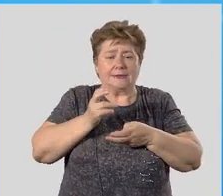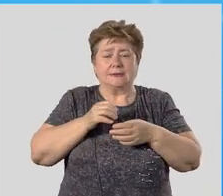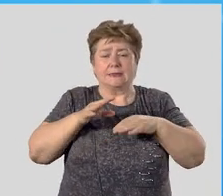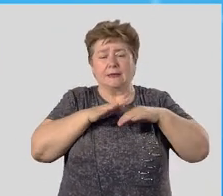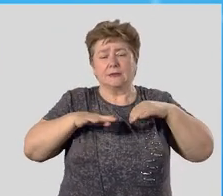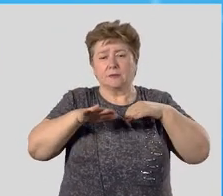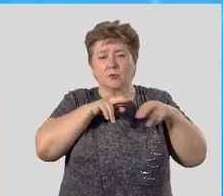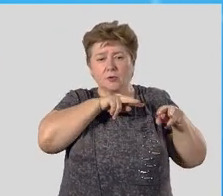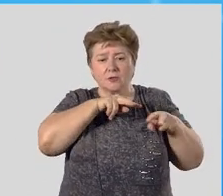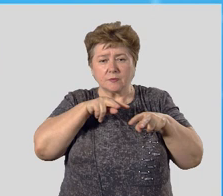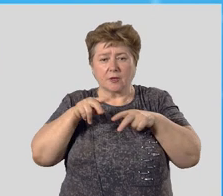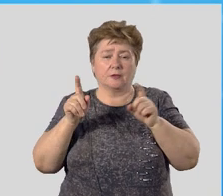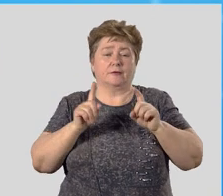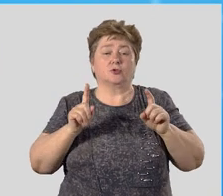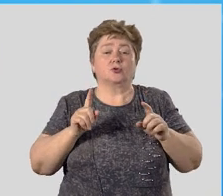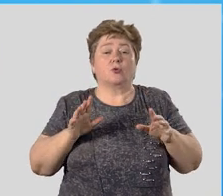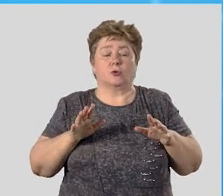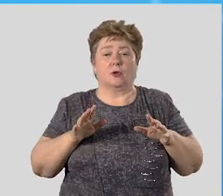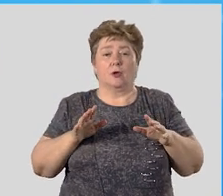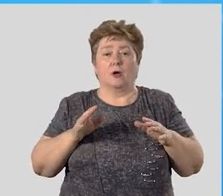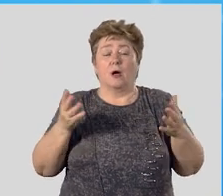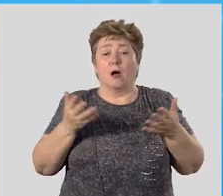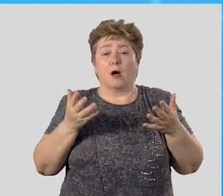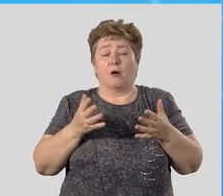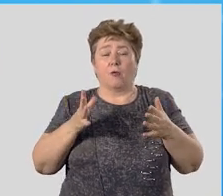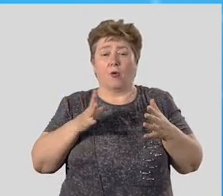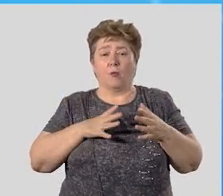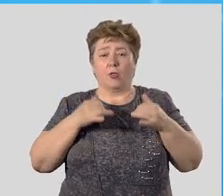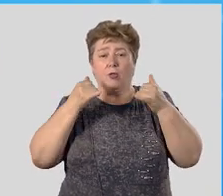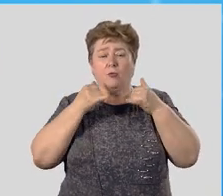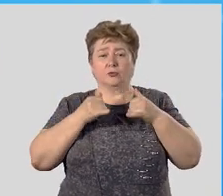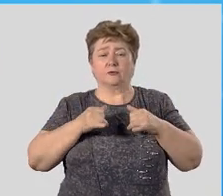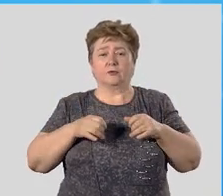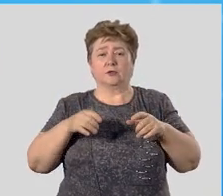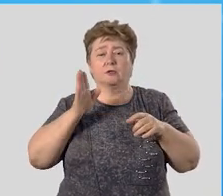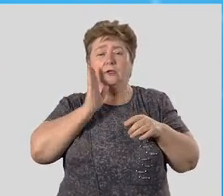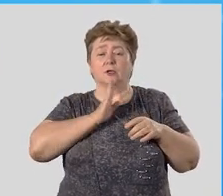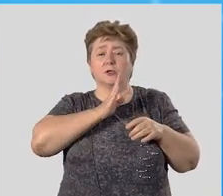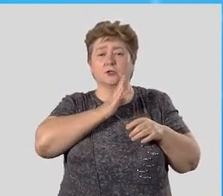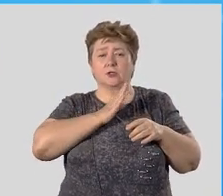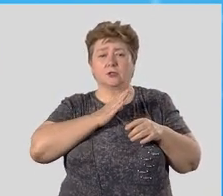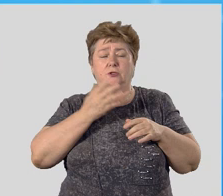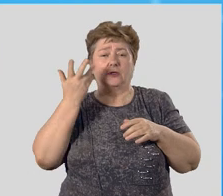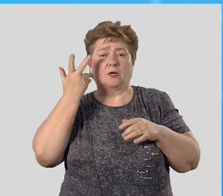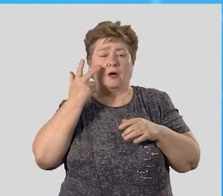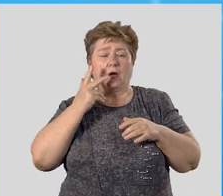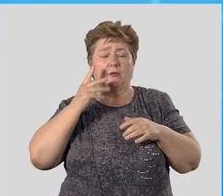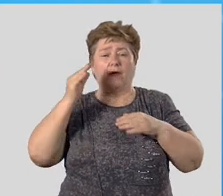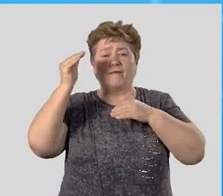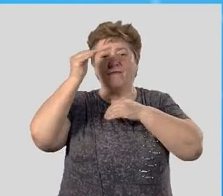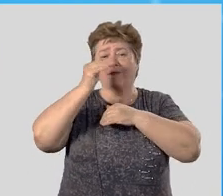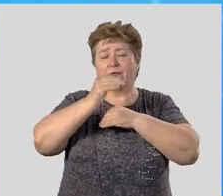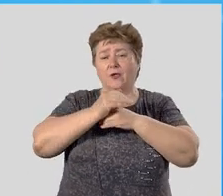землей, рассматривая что-то. Каково же было удивление женщин, когда